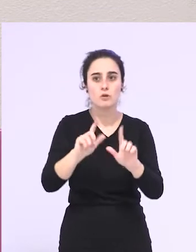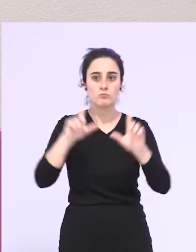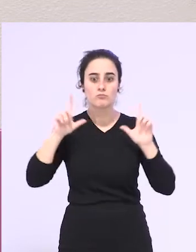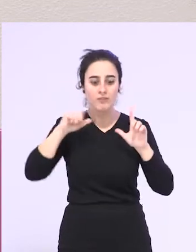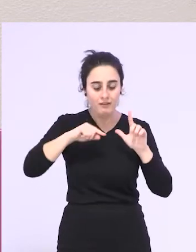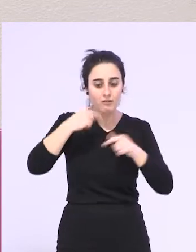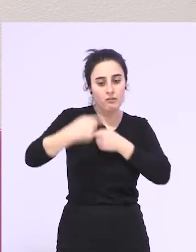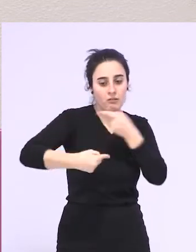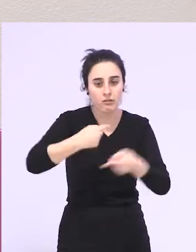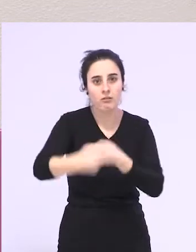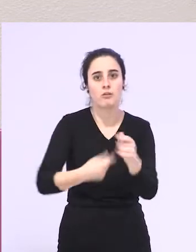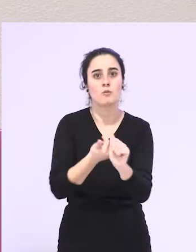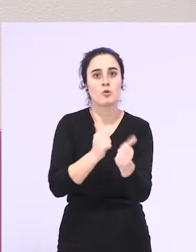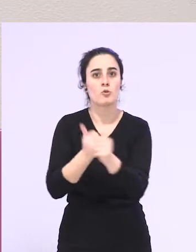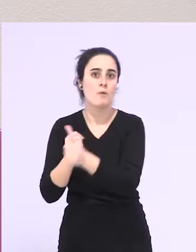aritik hainbat